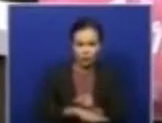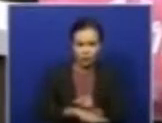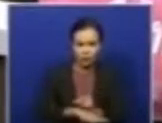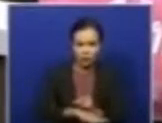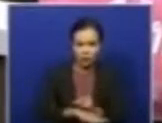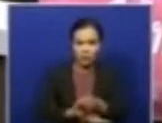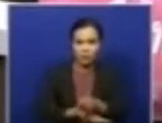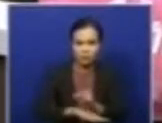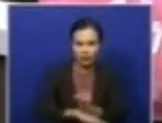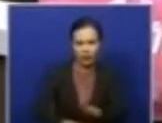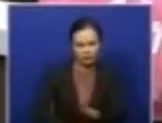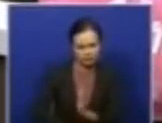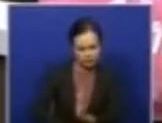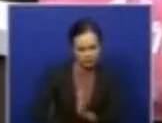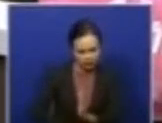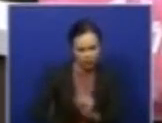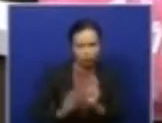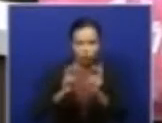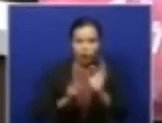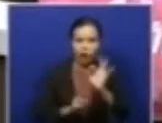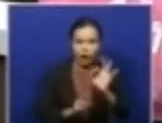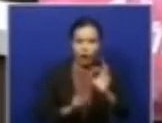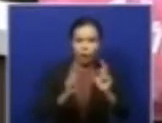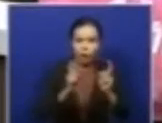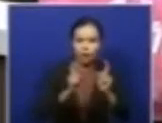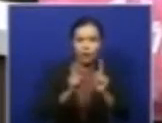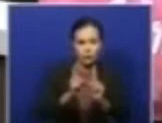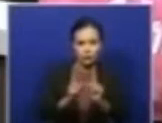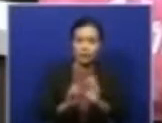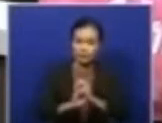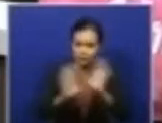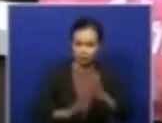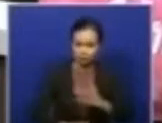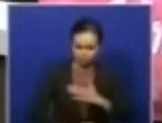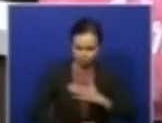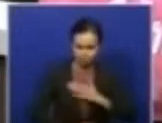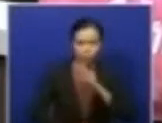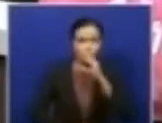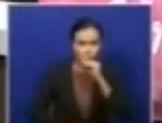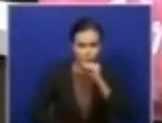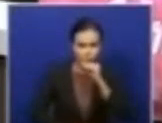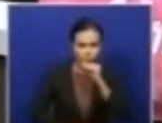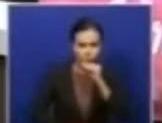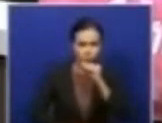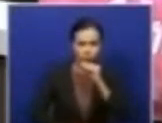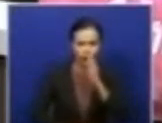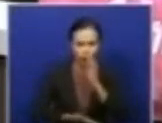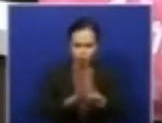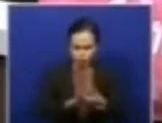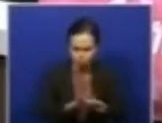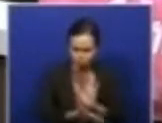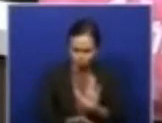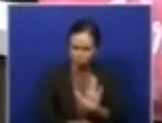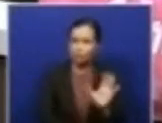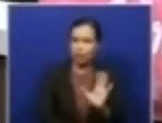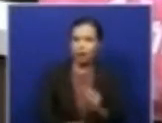านเป็นกลางตามข้อ9วงเล็บ1ชัดเจนนะครับที่ผมจะพูดต่อไปนี้อย่าเพิ่งเบรกผม